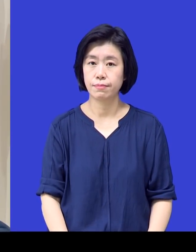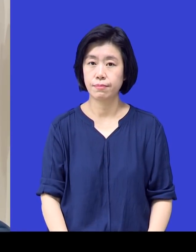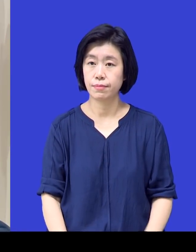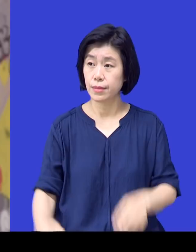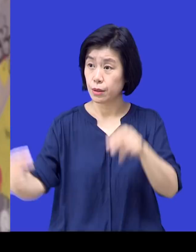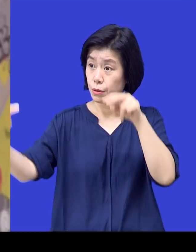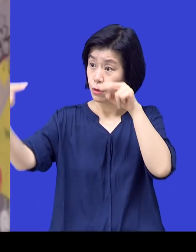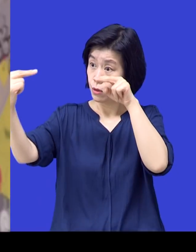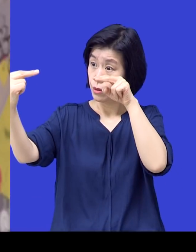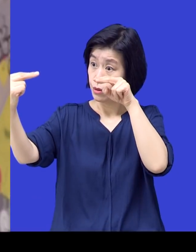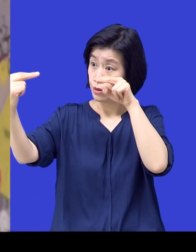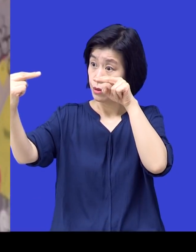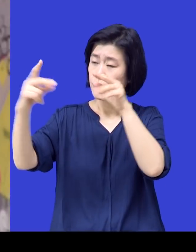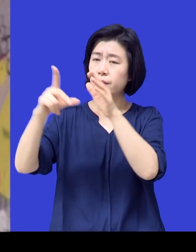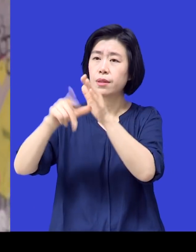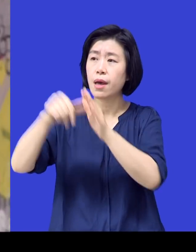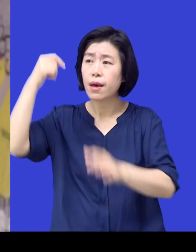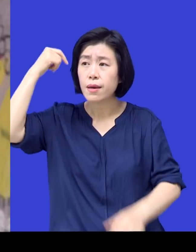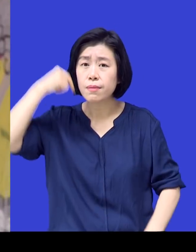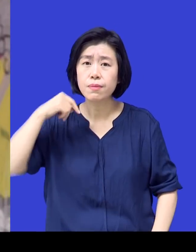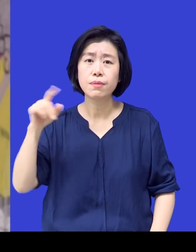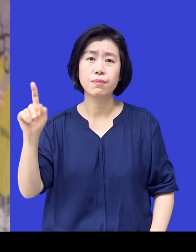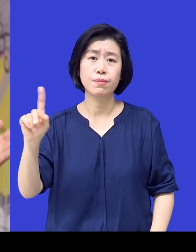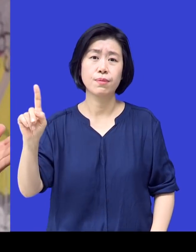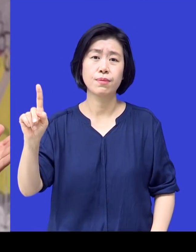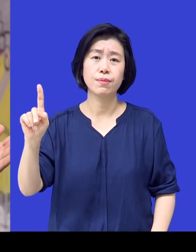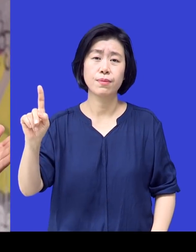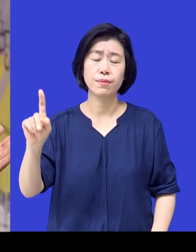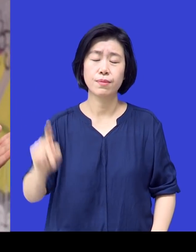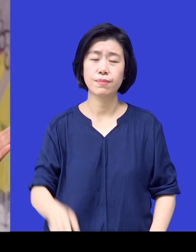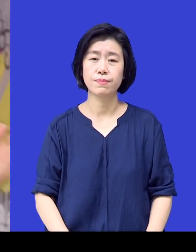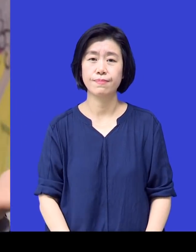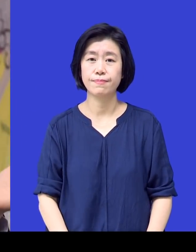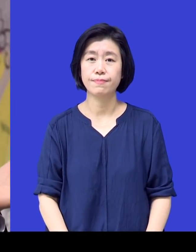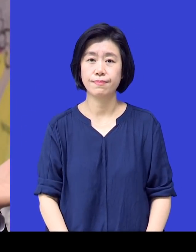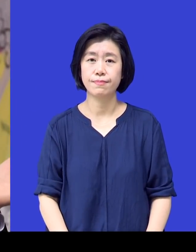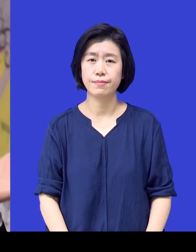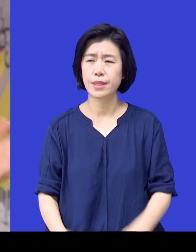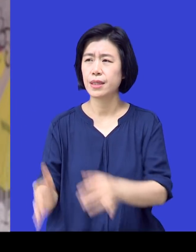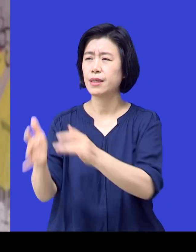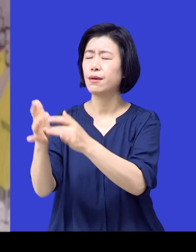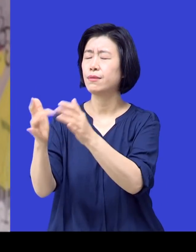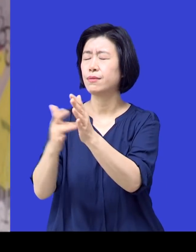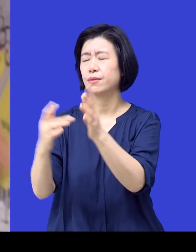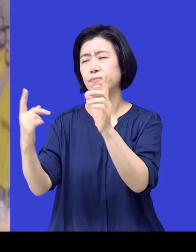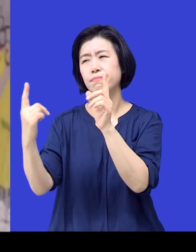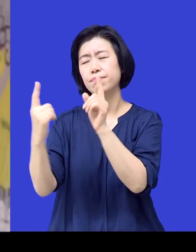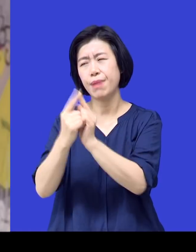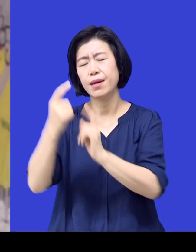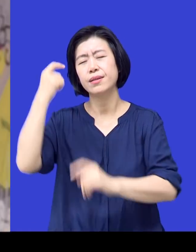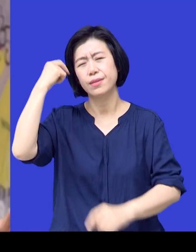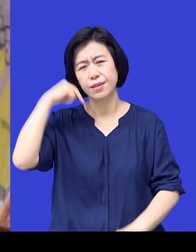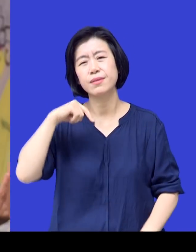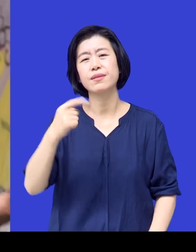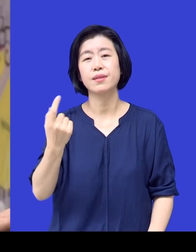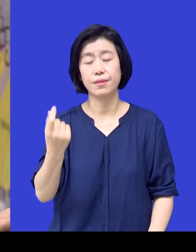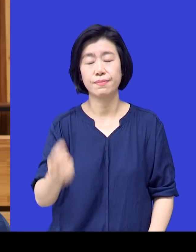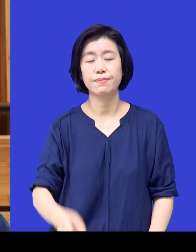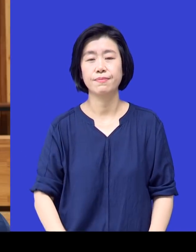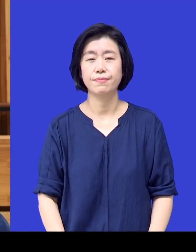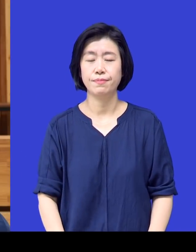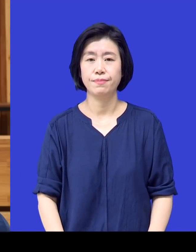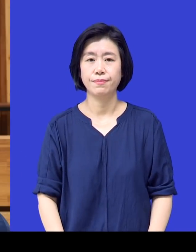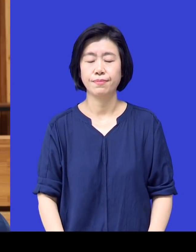됐는데 그때 저는 그 안에 렌즈를 통해서 예수님을 새롭게 또 만난